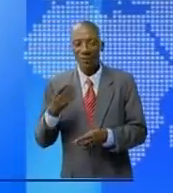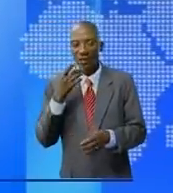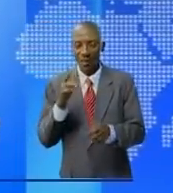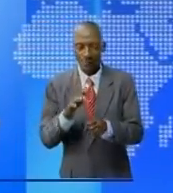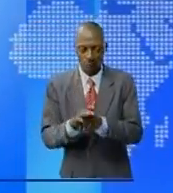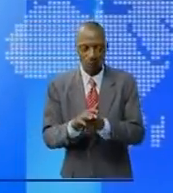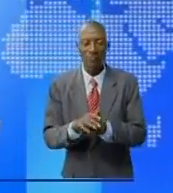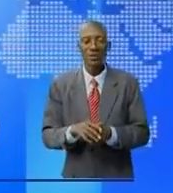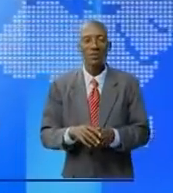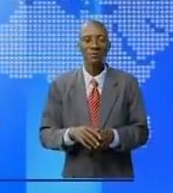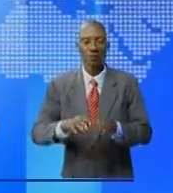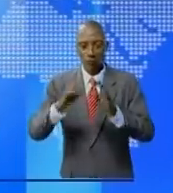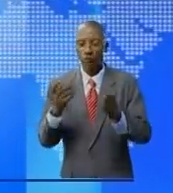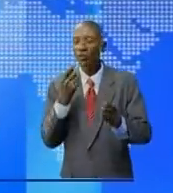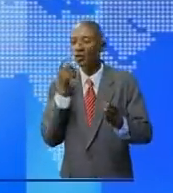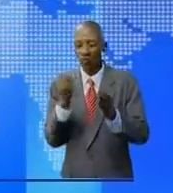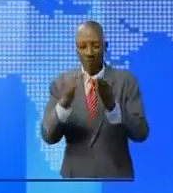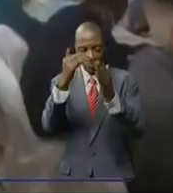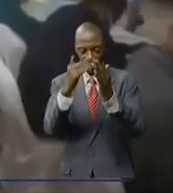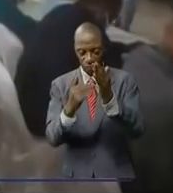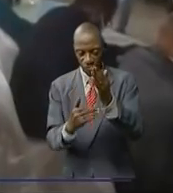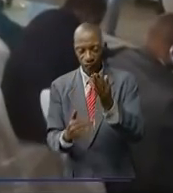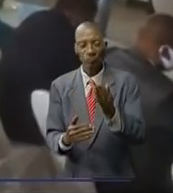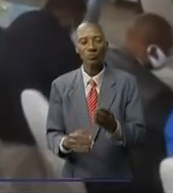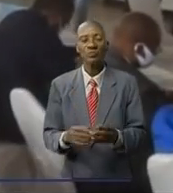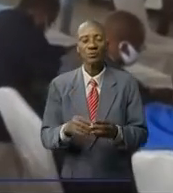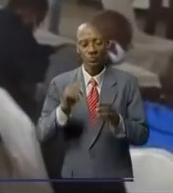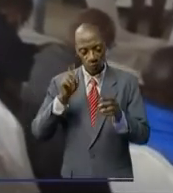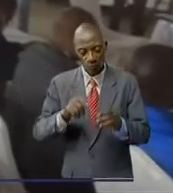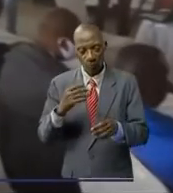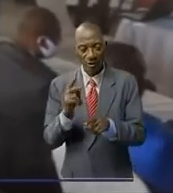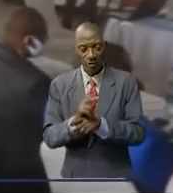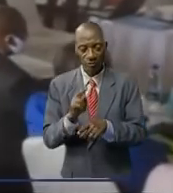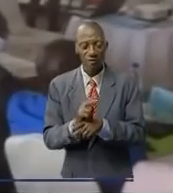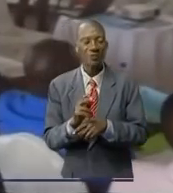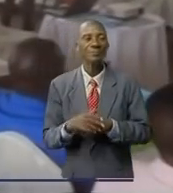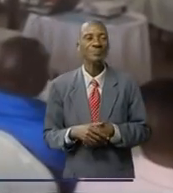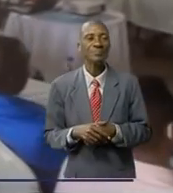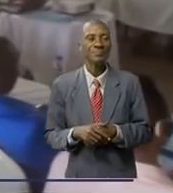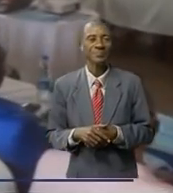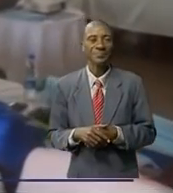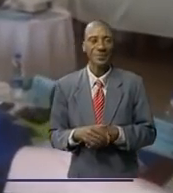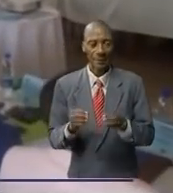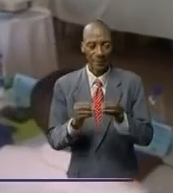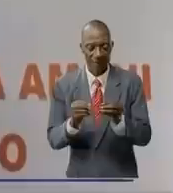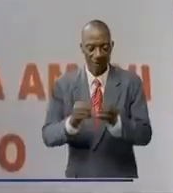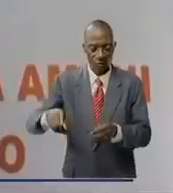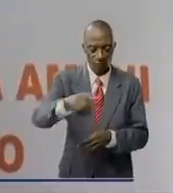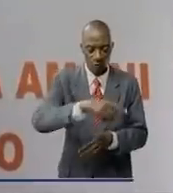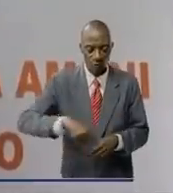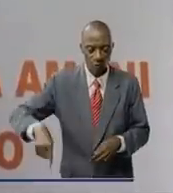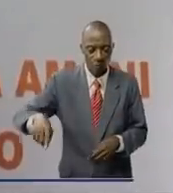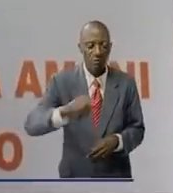recommandations formulées par les participants. Regardez. 13 octobre, pour 4 jours, la table ronde dénommée